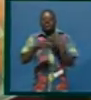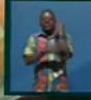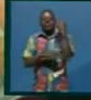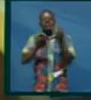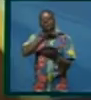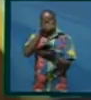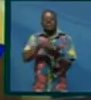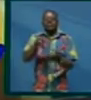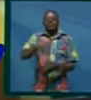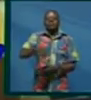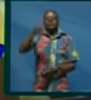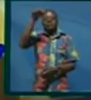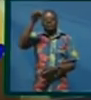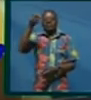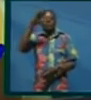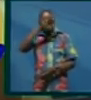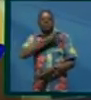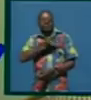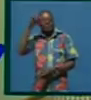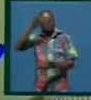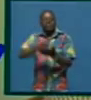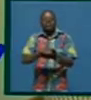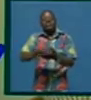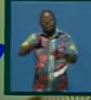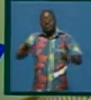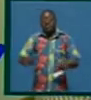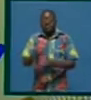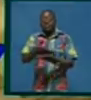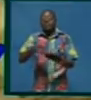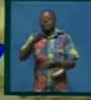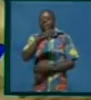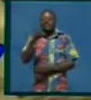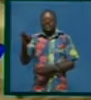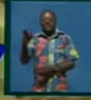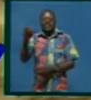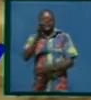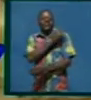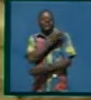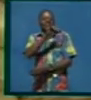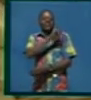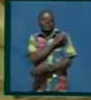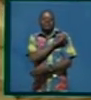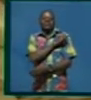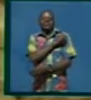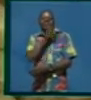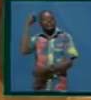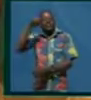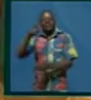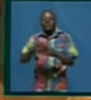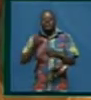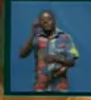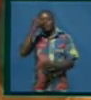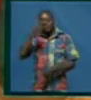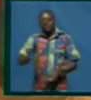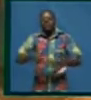Centre-Nord. Profitant de son séjour dans cette partie du Burkina, Laurence Ilboudo Marshall a, au nom du gouvernement, remis des